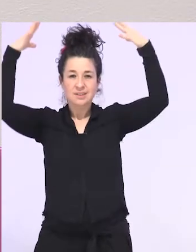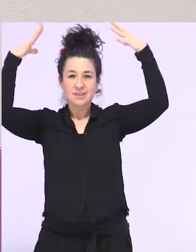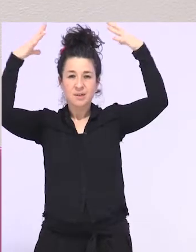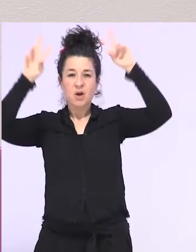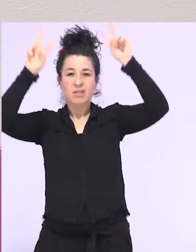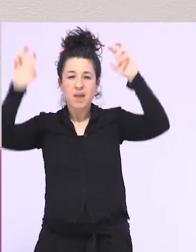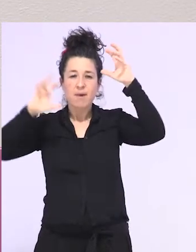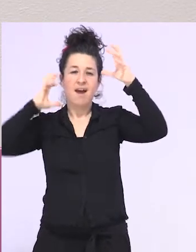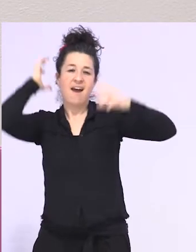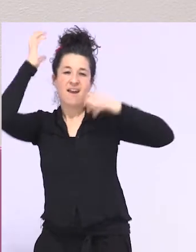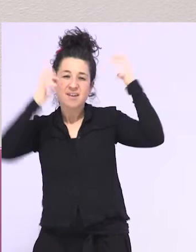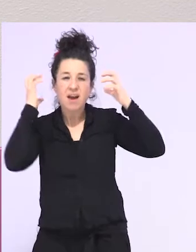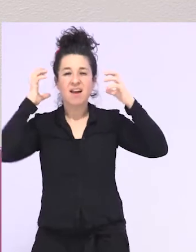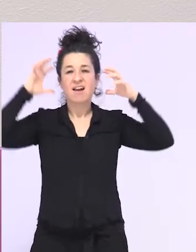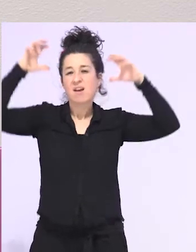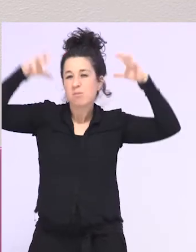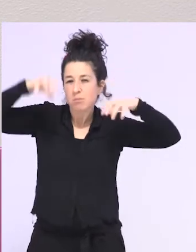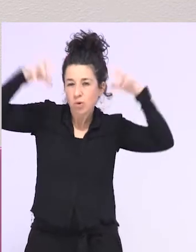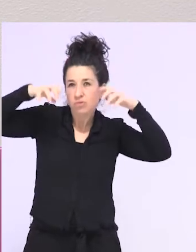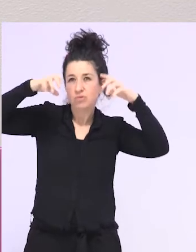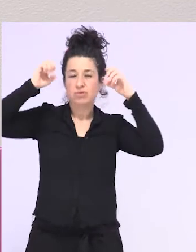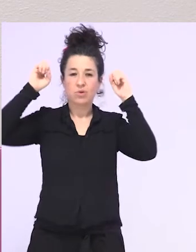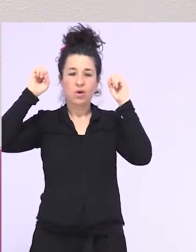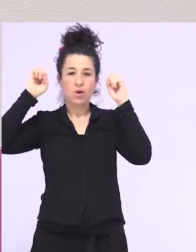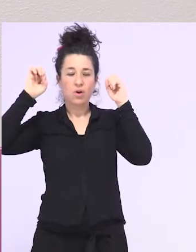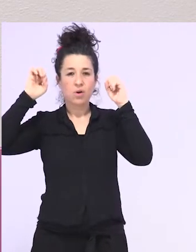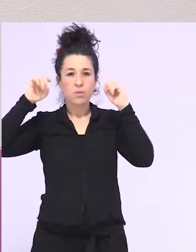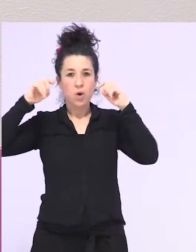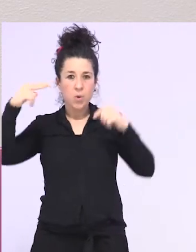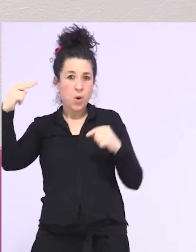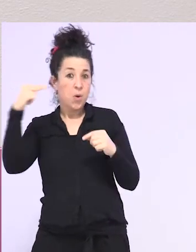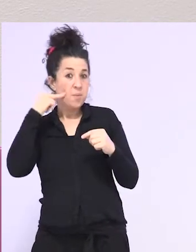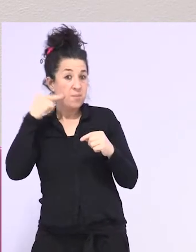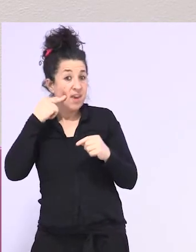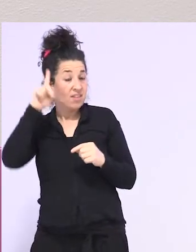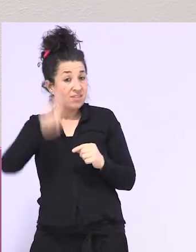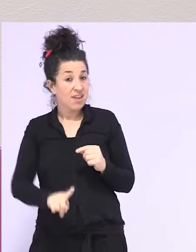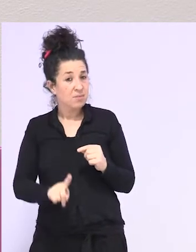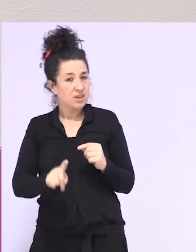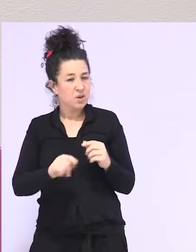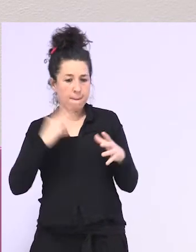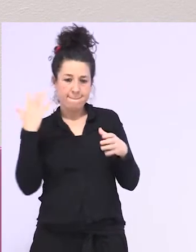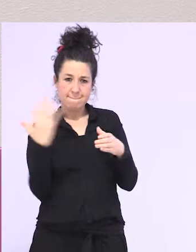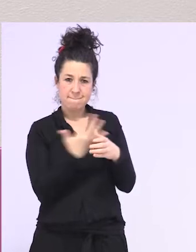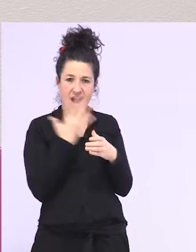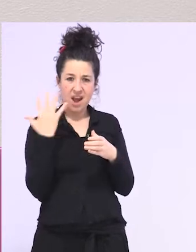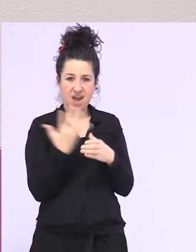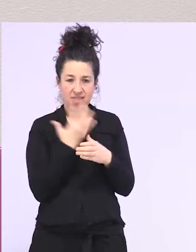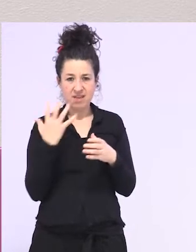animalarena, munstruena, izuaren narratiba bat ere aktibatzen dugu, ez? Manadak, animalia